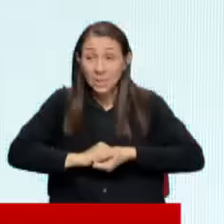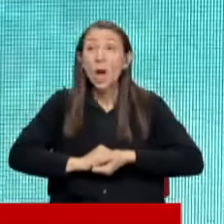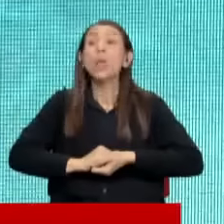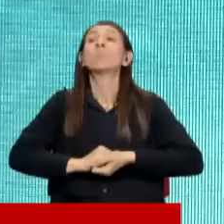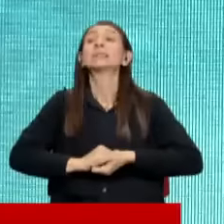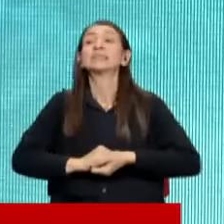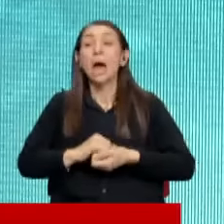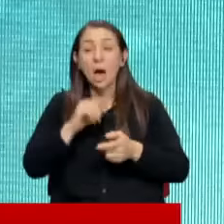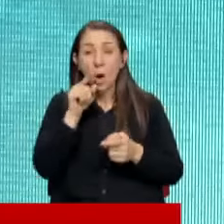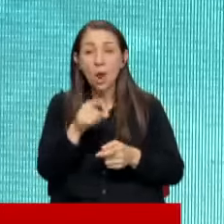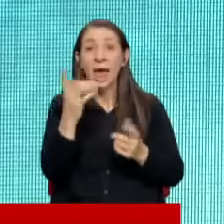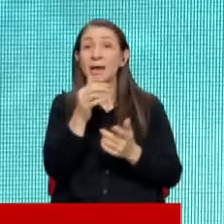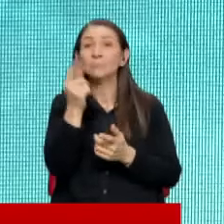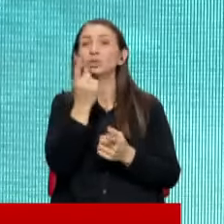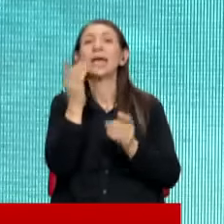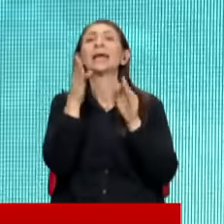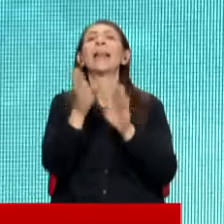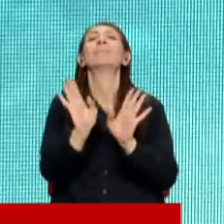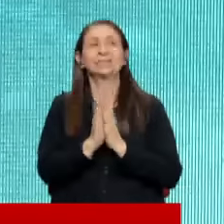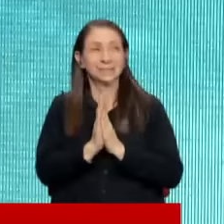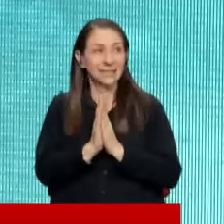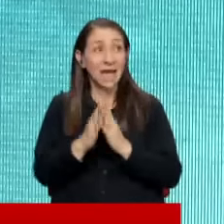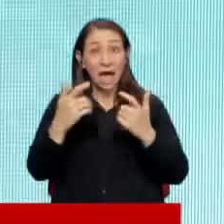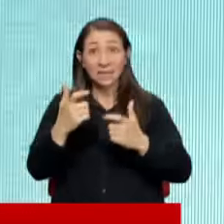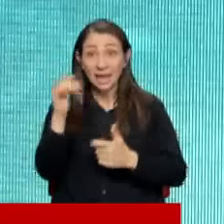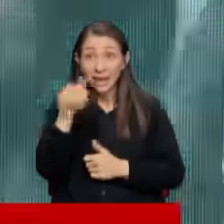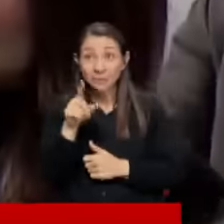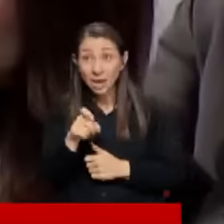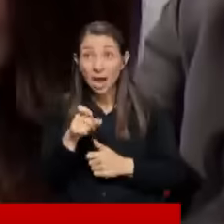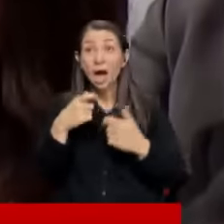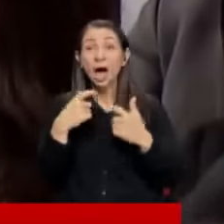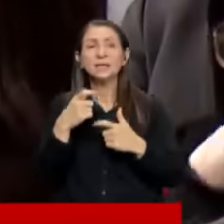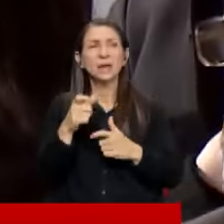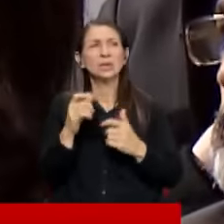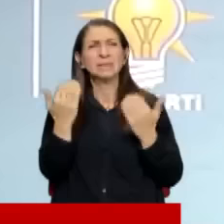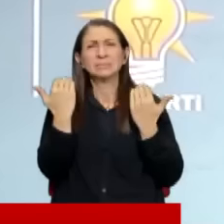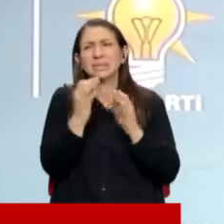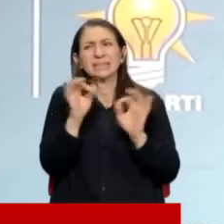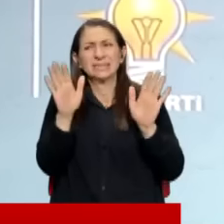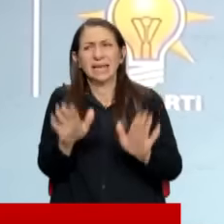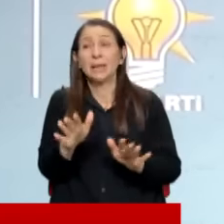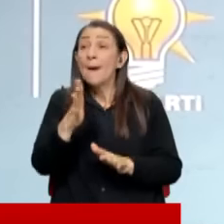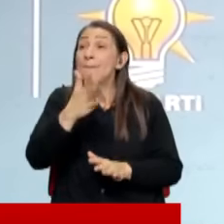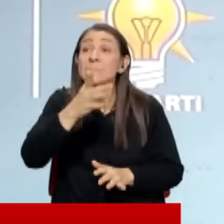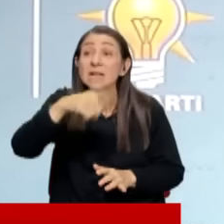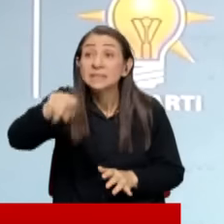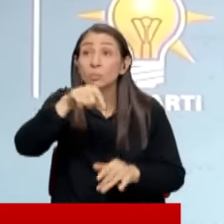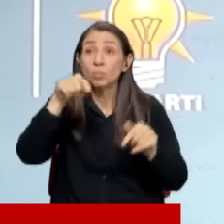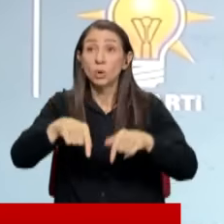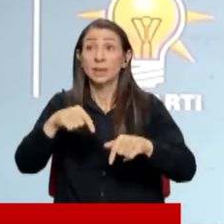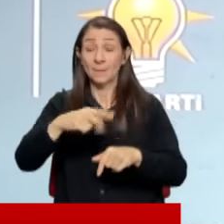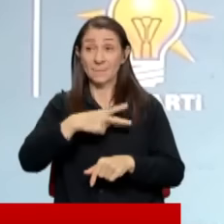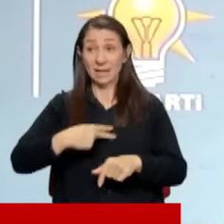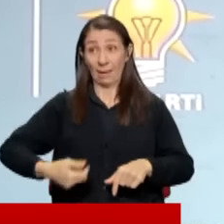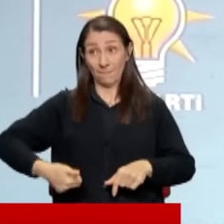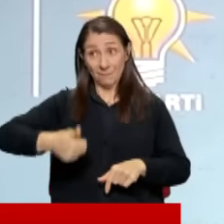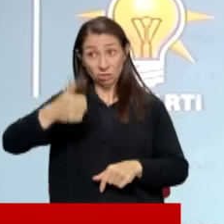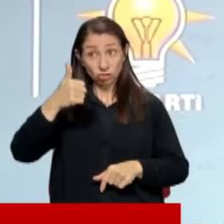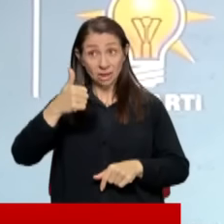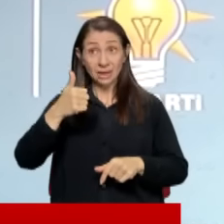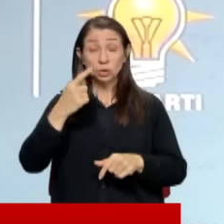vermezse o şehre herhangi bir şey gelmez. Hatay'a geldi mi? Hatay garip kaldı. Bilesiniz ki buranın belediye